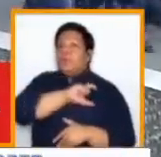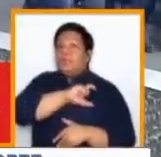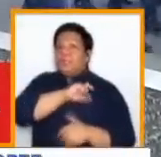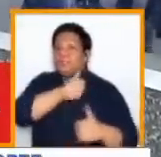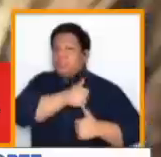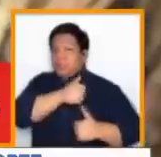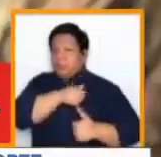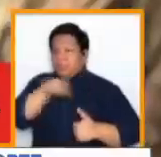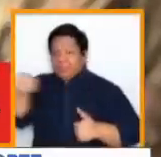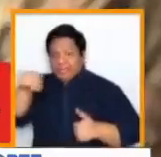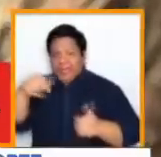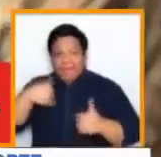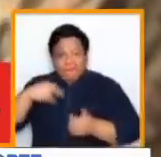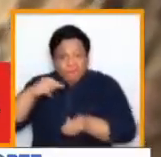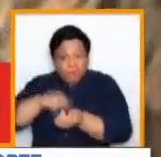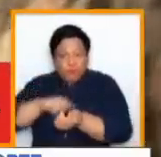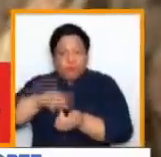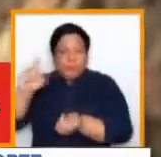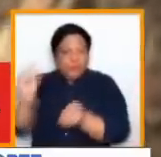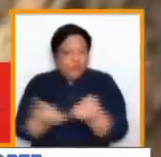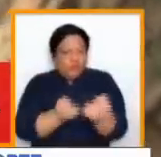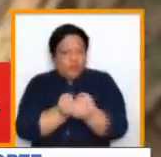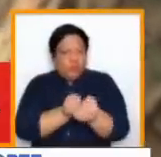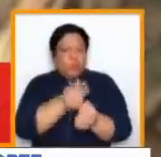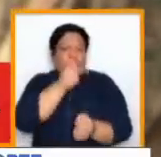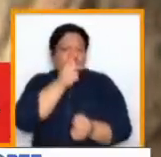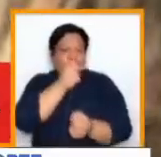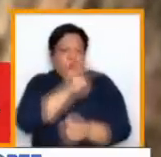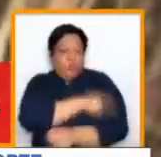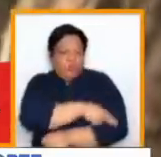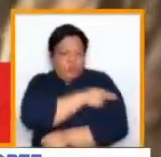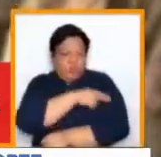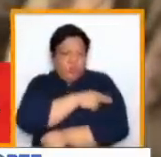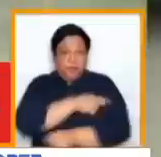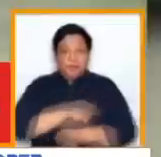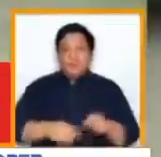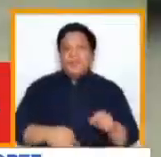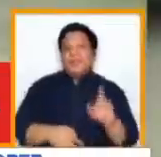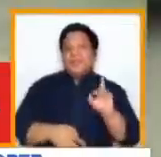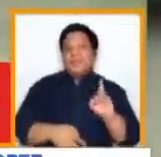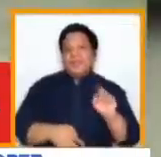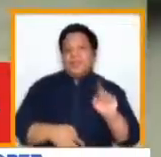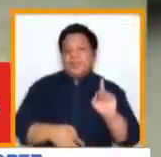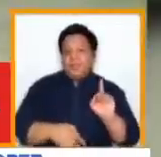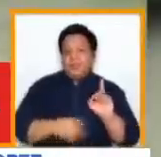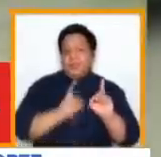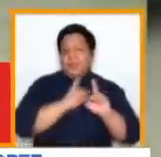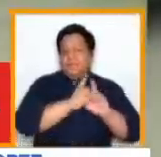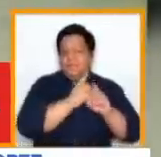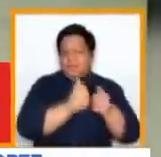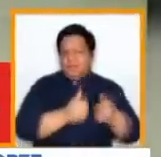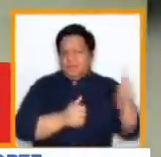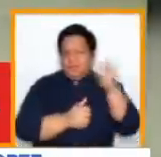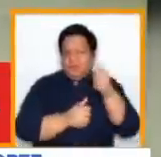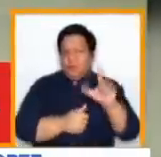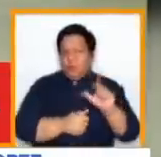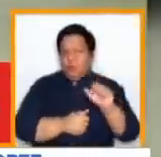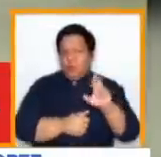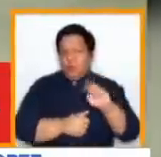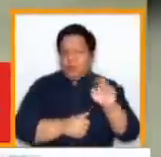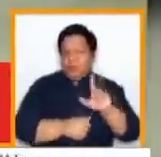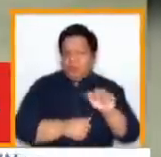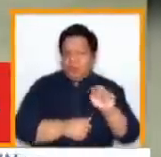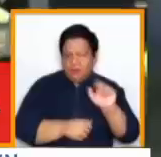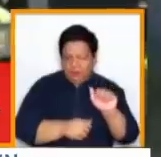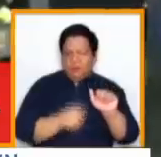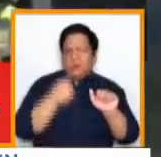pribadong ospital. Bagay na sinimula na raw ayon kay Defense Secretary Delphine Lorenzana. Sa ngayon, mahigit 65 million doses na ng bakunang